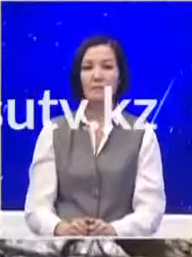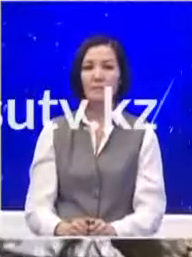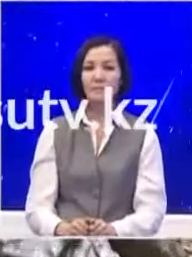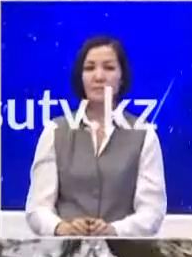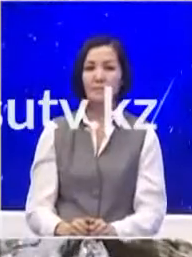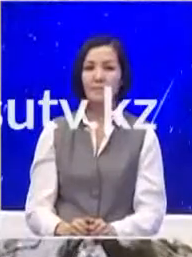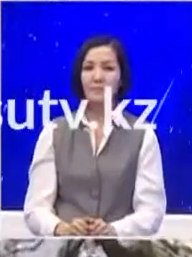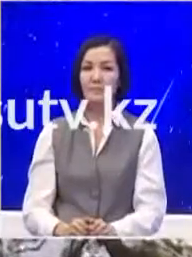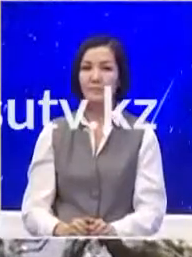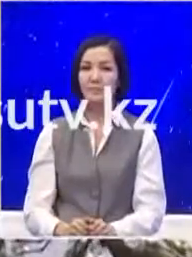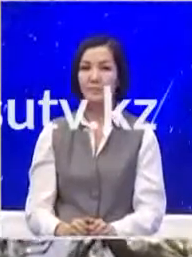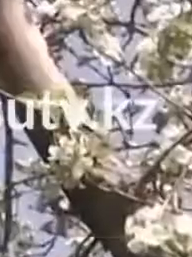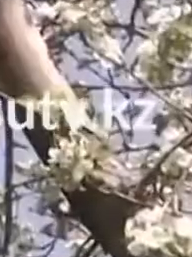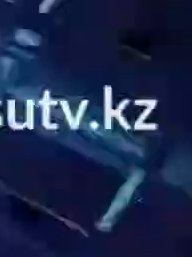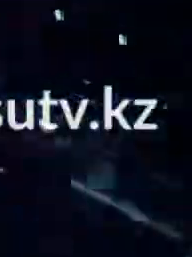арнасы.